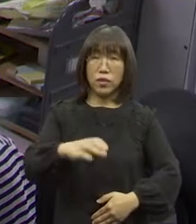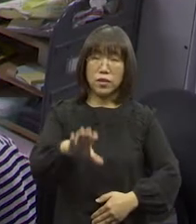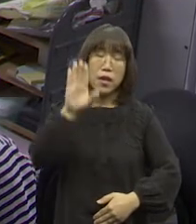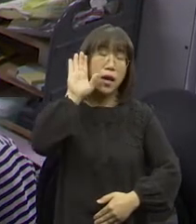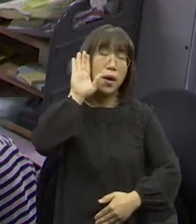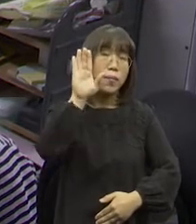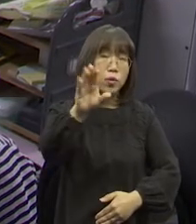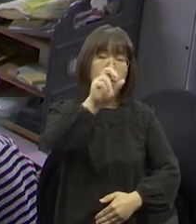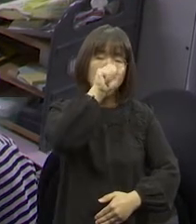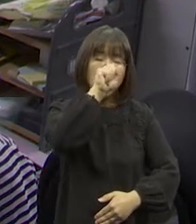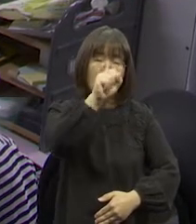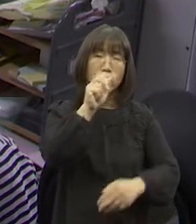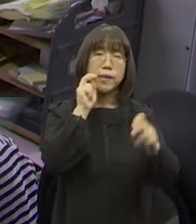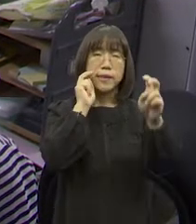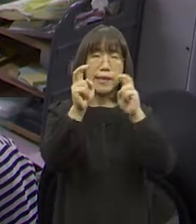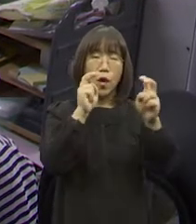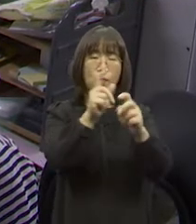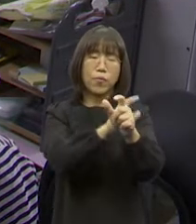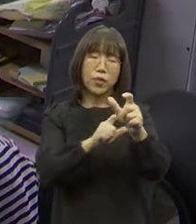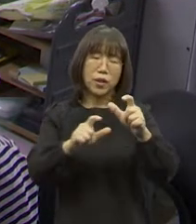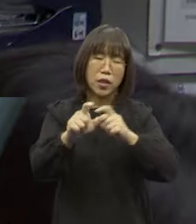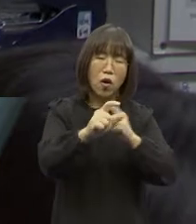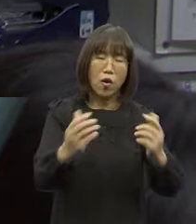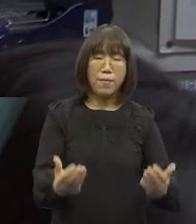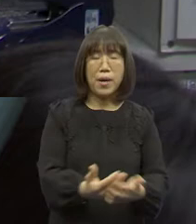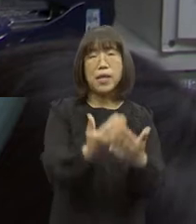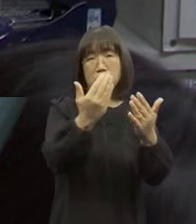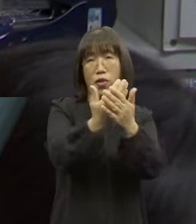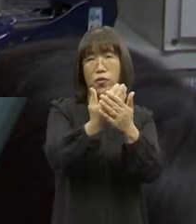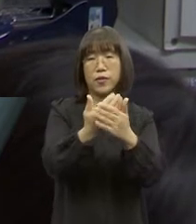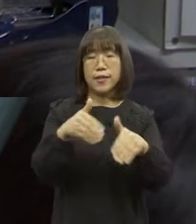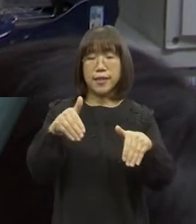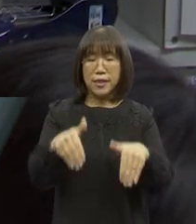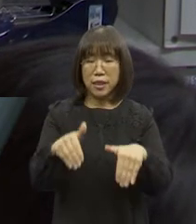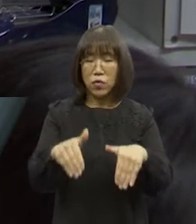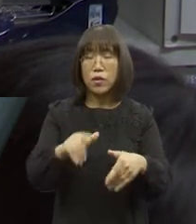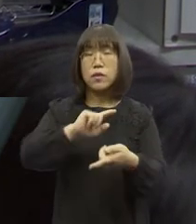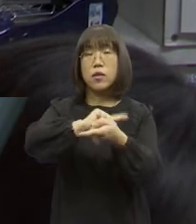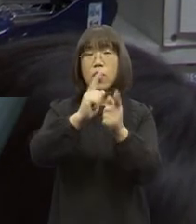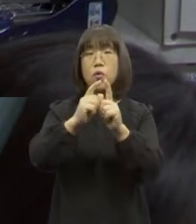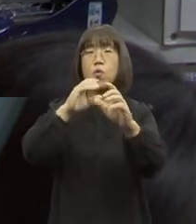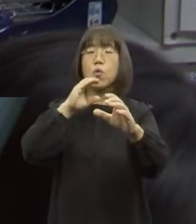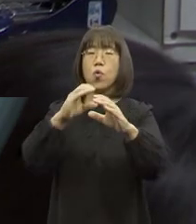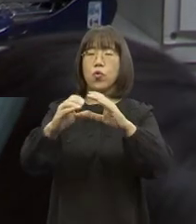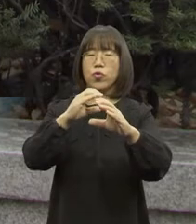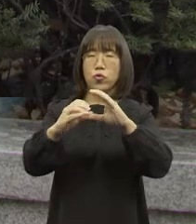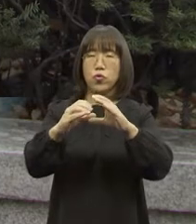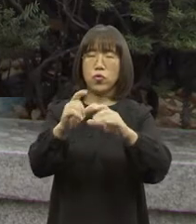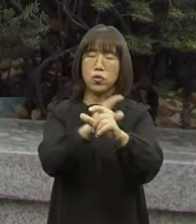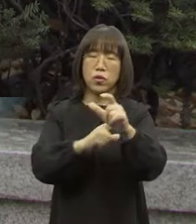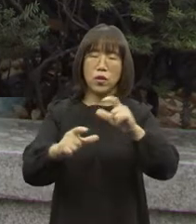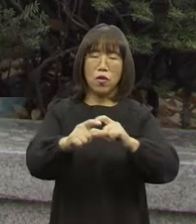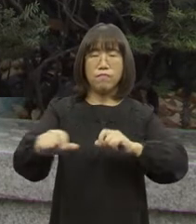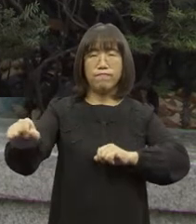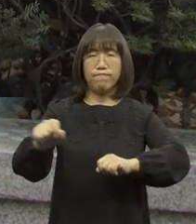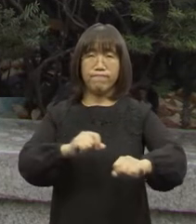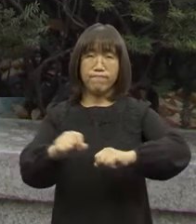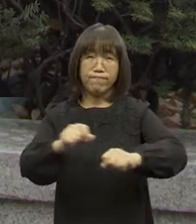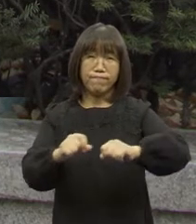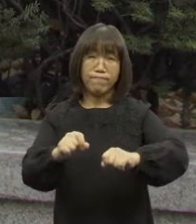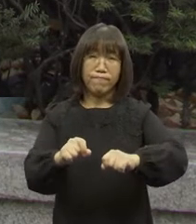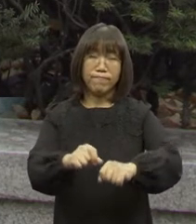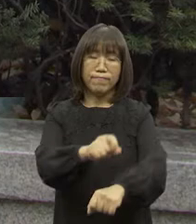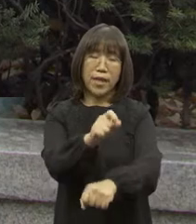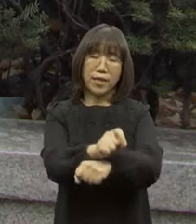강서구는 앞으로도 우수 사업들을 적극 발굴하고 직원간 공유를 통해 창의적 이고 능동적인 행정